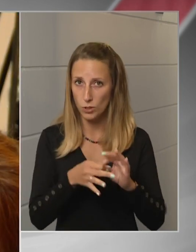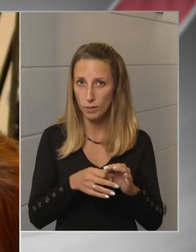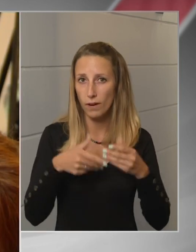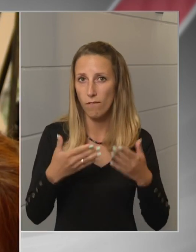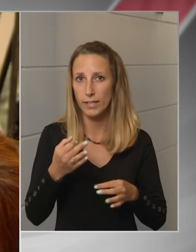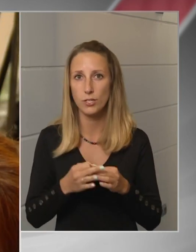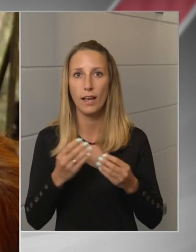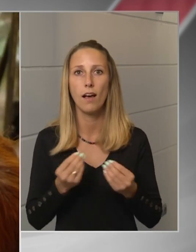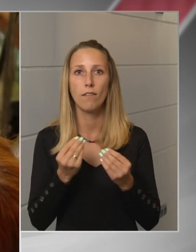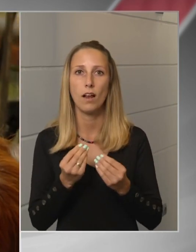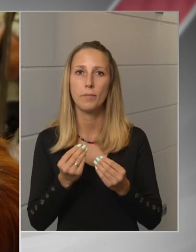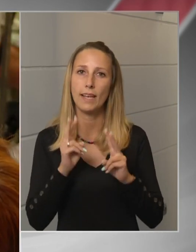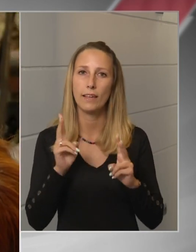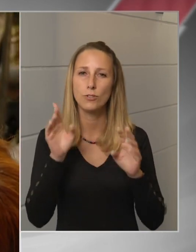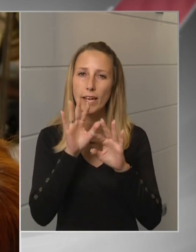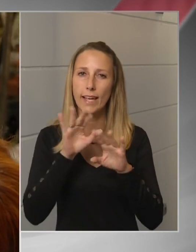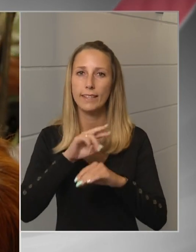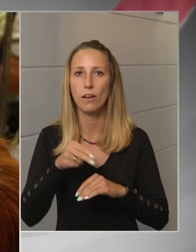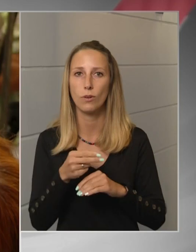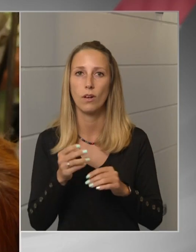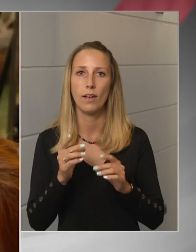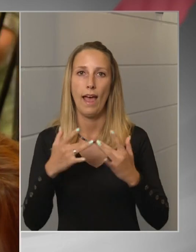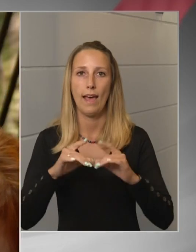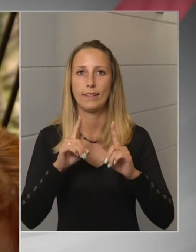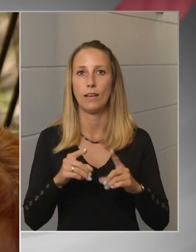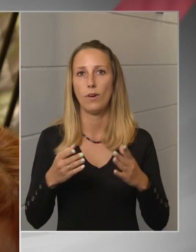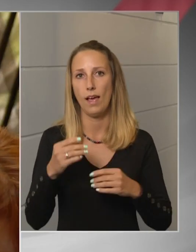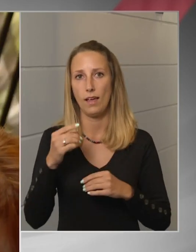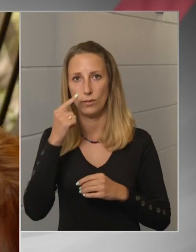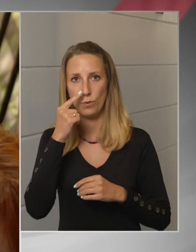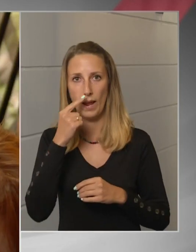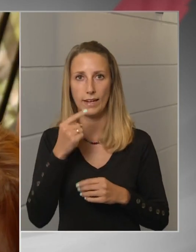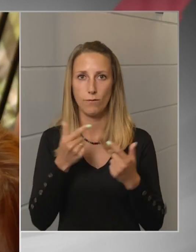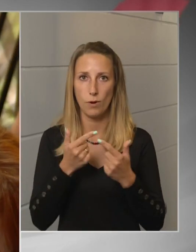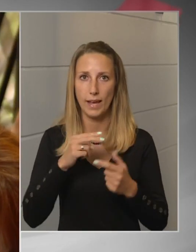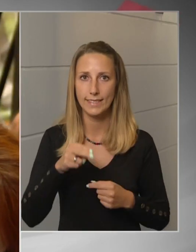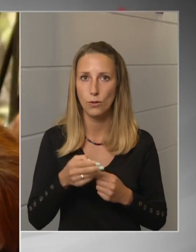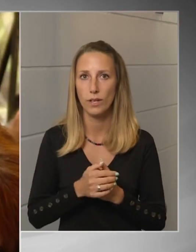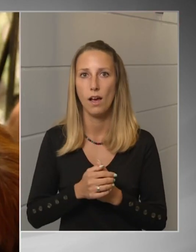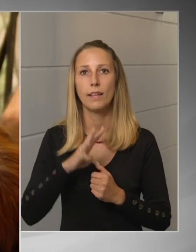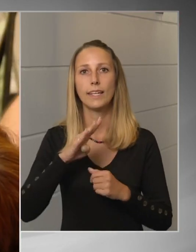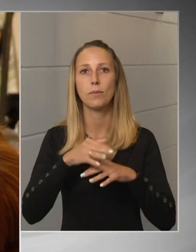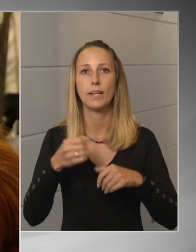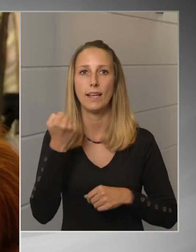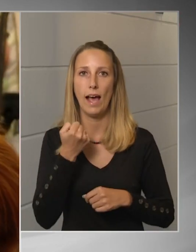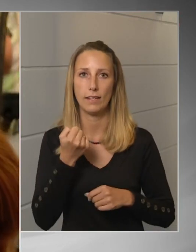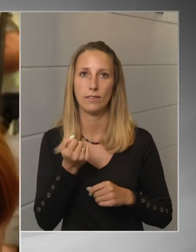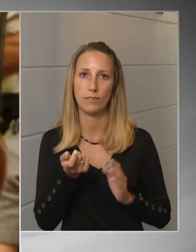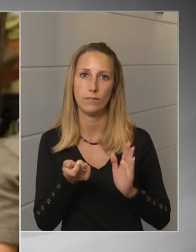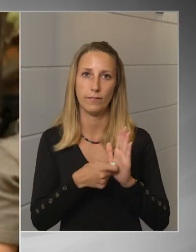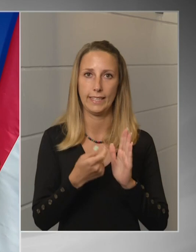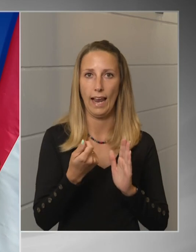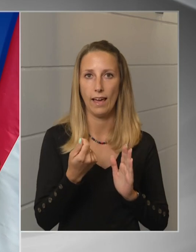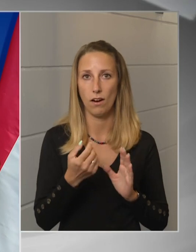vagy esetleg valamit lehet sejtetni arról, hogy helytelölk-e a Bloomberg információi a 4 milliárd eurós vételára kapcsolatban?